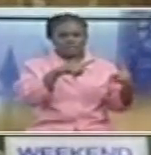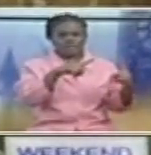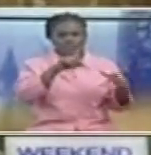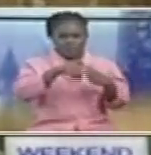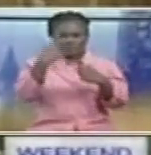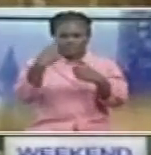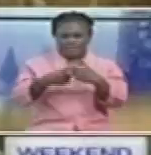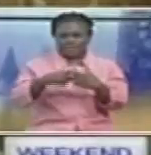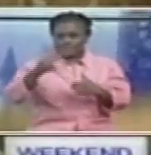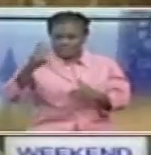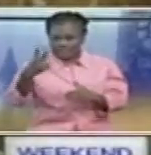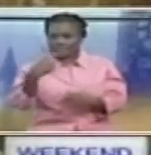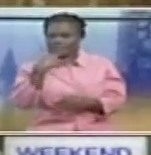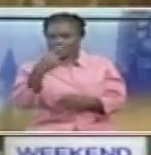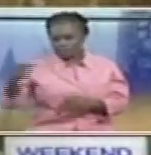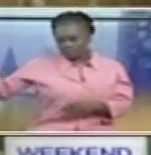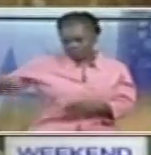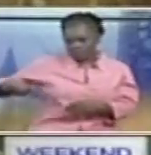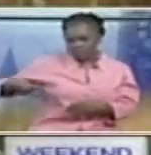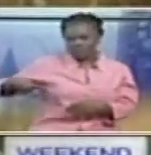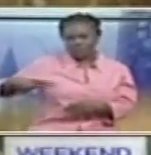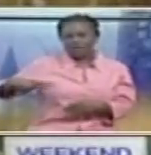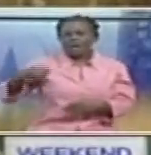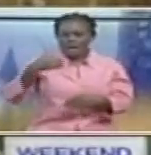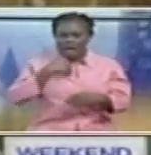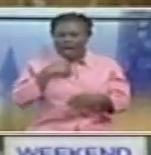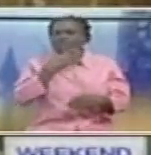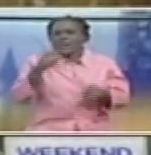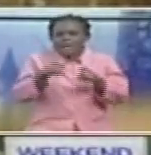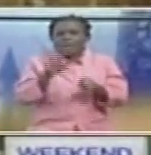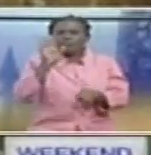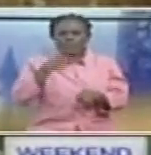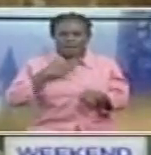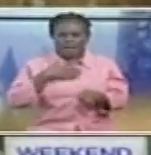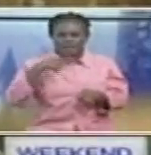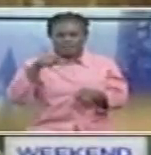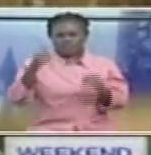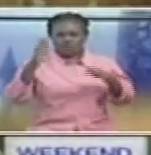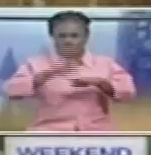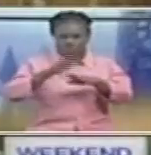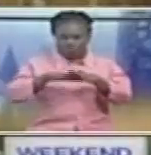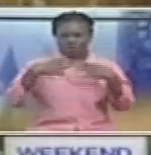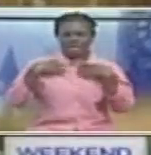Sasa wa pili akaniandikia akaniambia tuko na yeye na he's in good health.